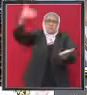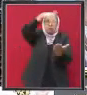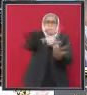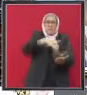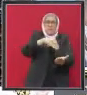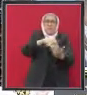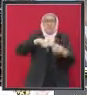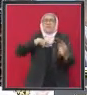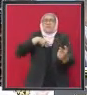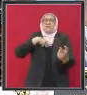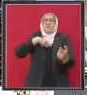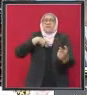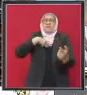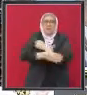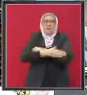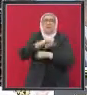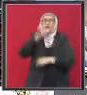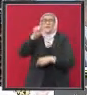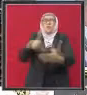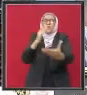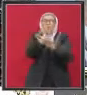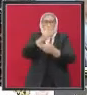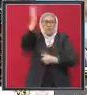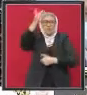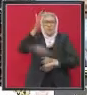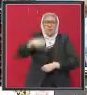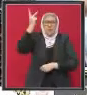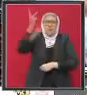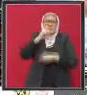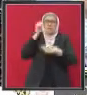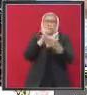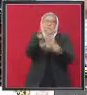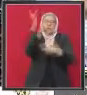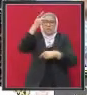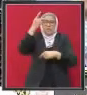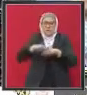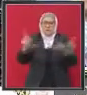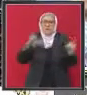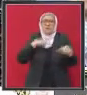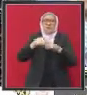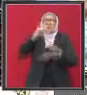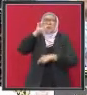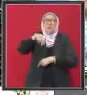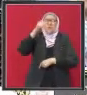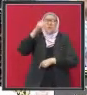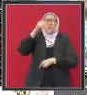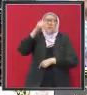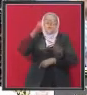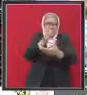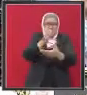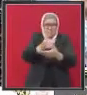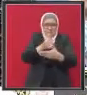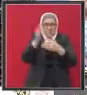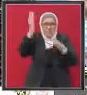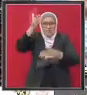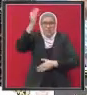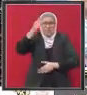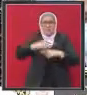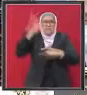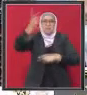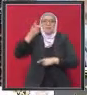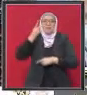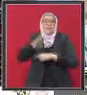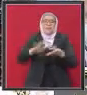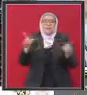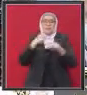sekali-kali tak payah ceramah politik lah. Tak payah ceramah lah, diamlah. Lalu melintang patah dan kita tak payah ceramah politik lah. Selagi ekonomi